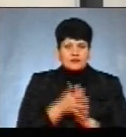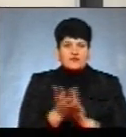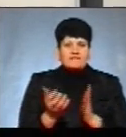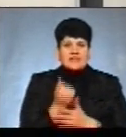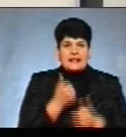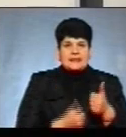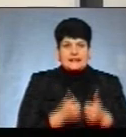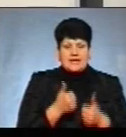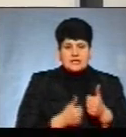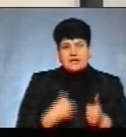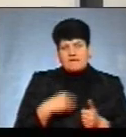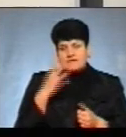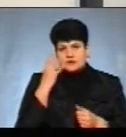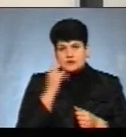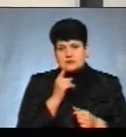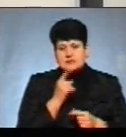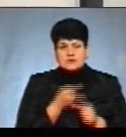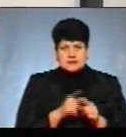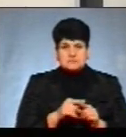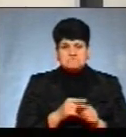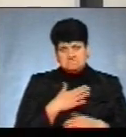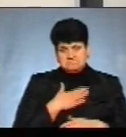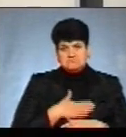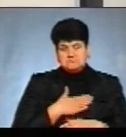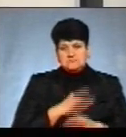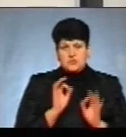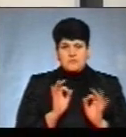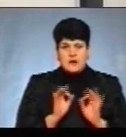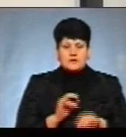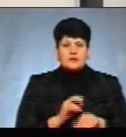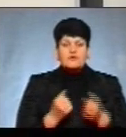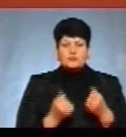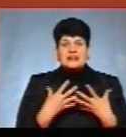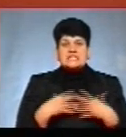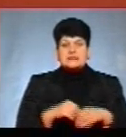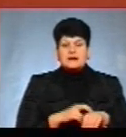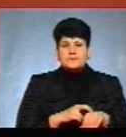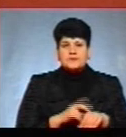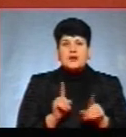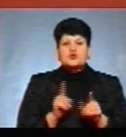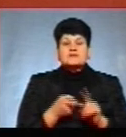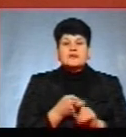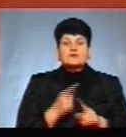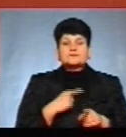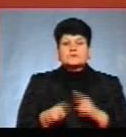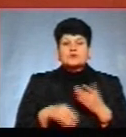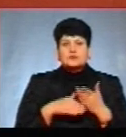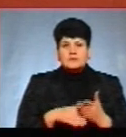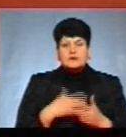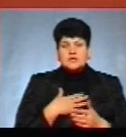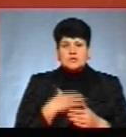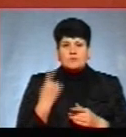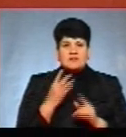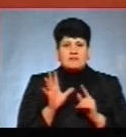системі Прозоро вони виграли тендер, і я рахую, що це досить такий пристойний автомобіль для сімейного лікаря. Стосовно екстренки, наша